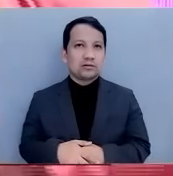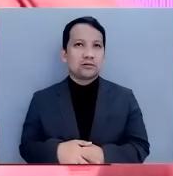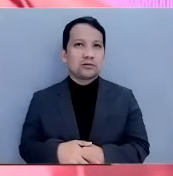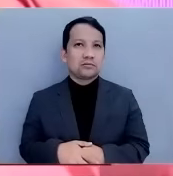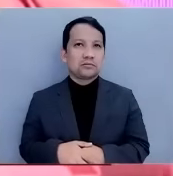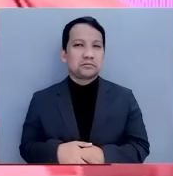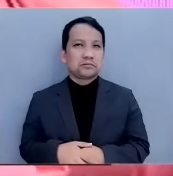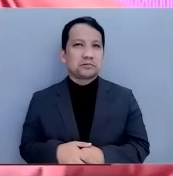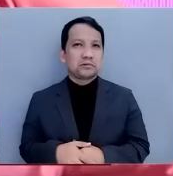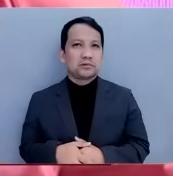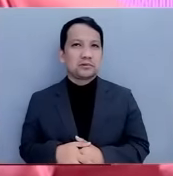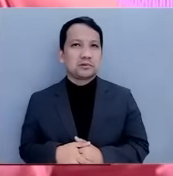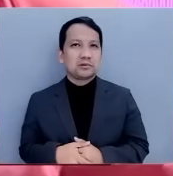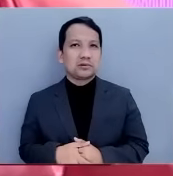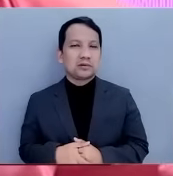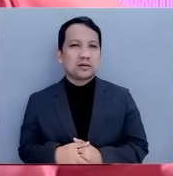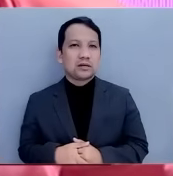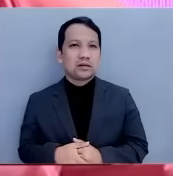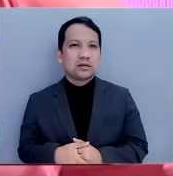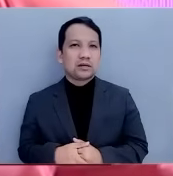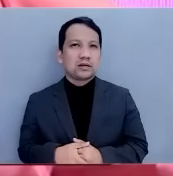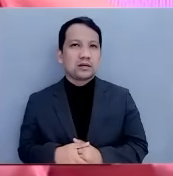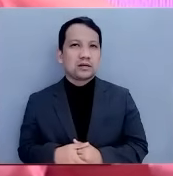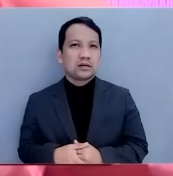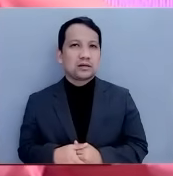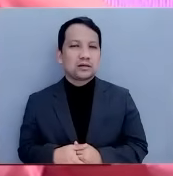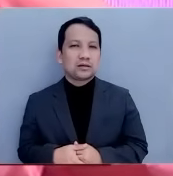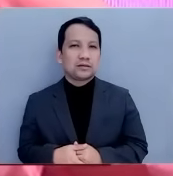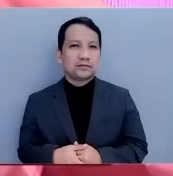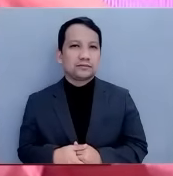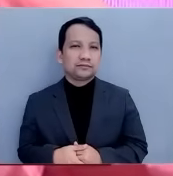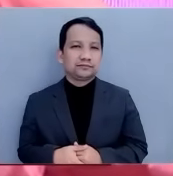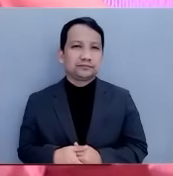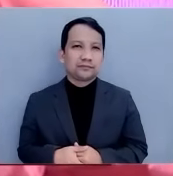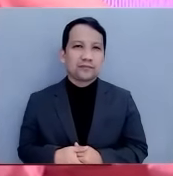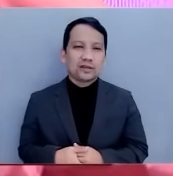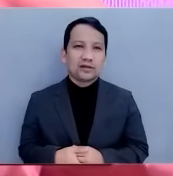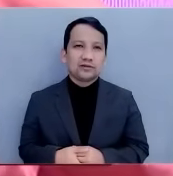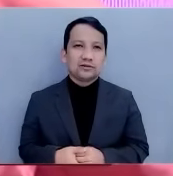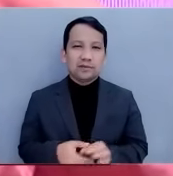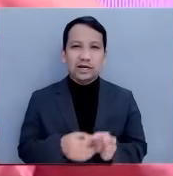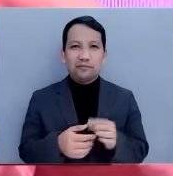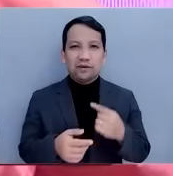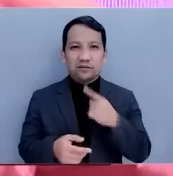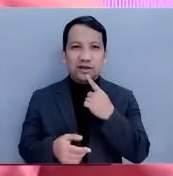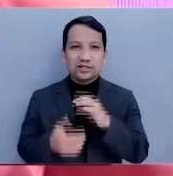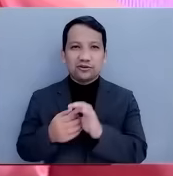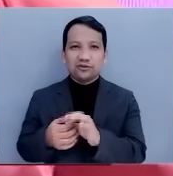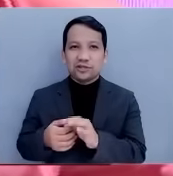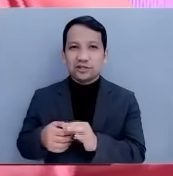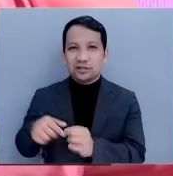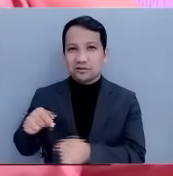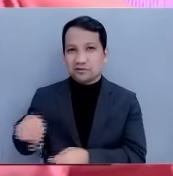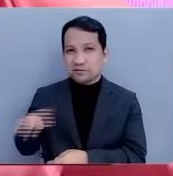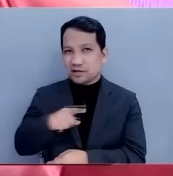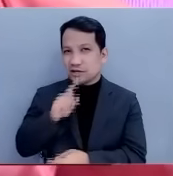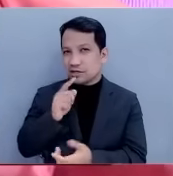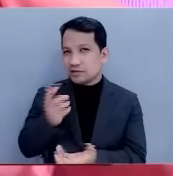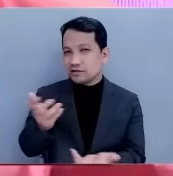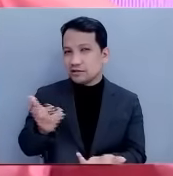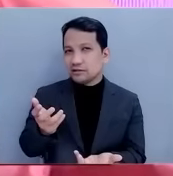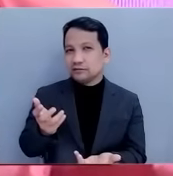lang, pagtatampuhan. So, ganun lang yun. And it hurt me, syempre, no, may unfollow. Pero, pamilya